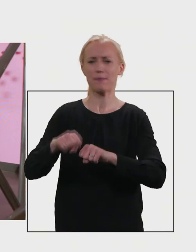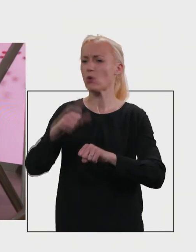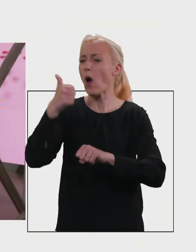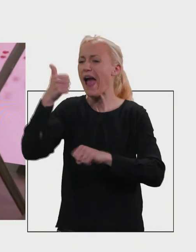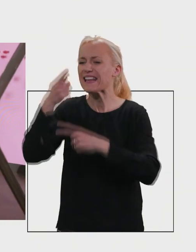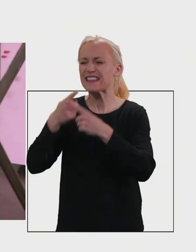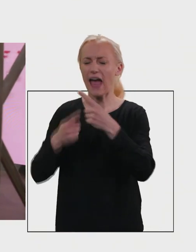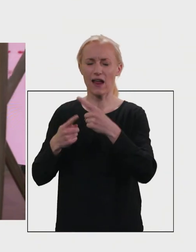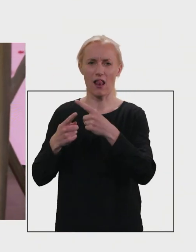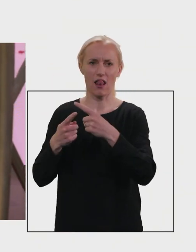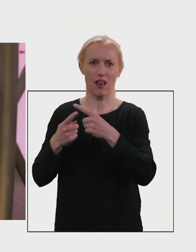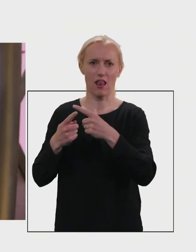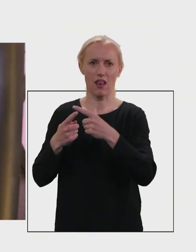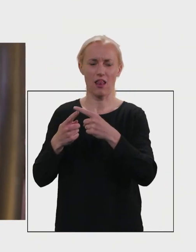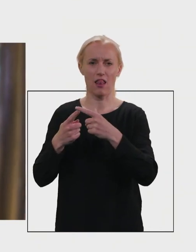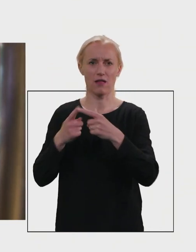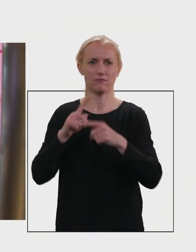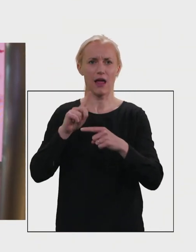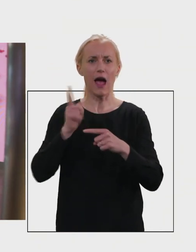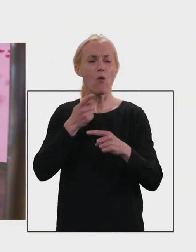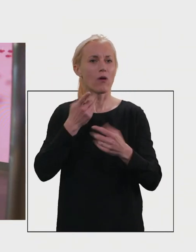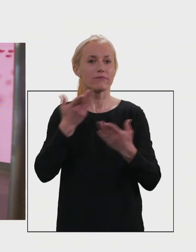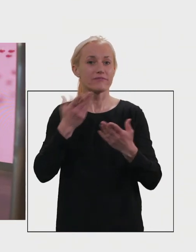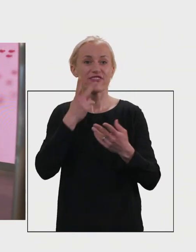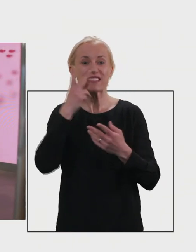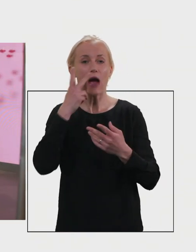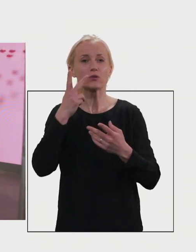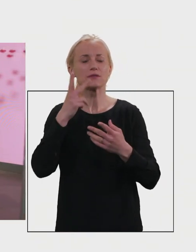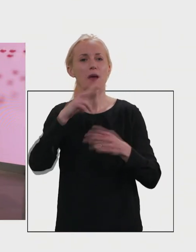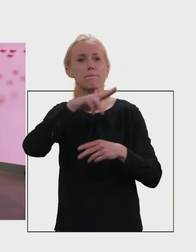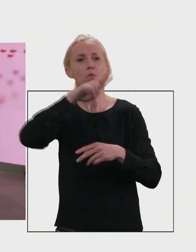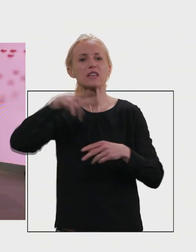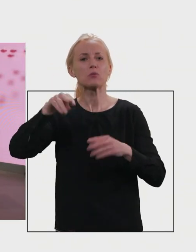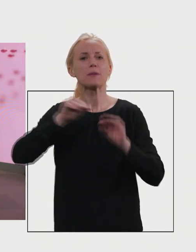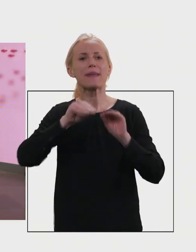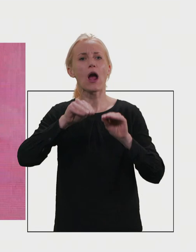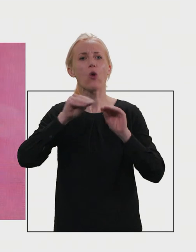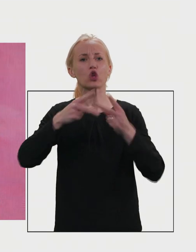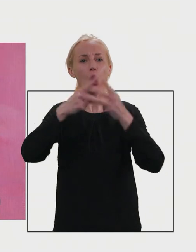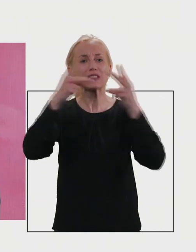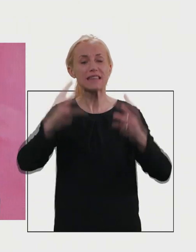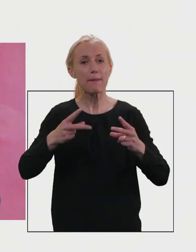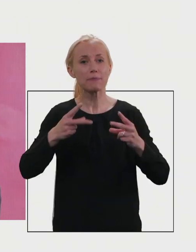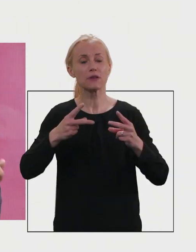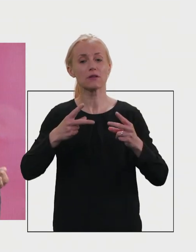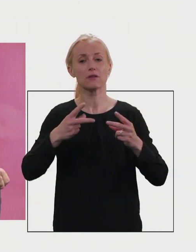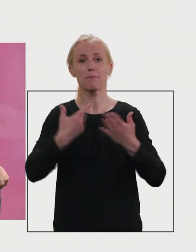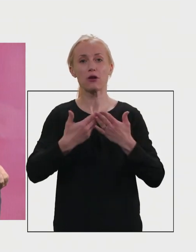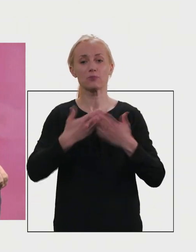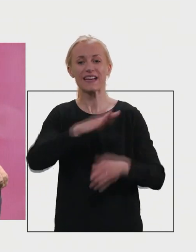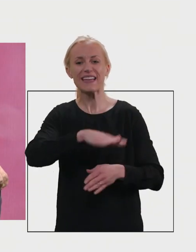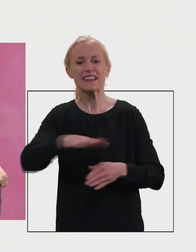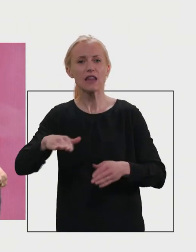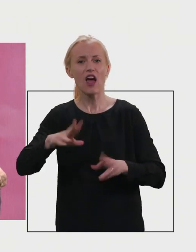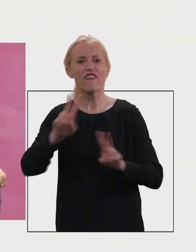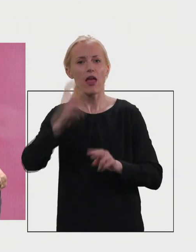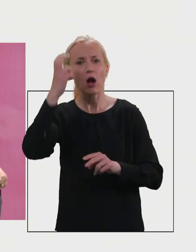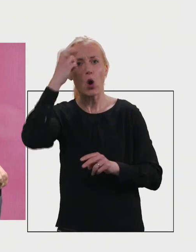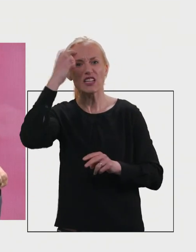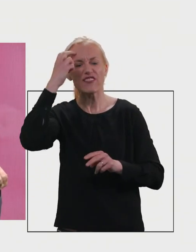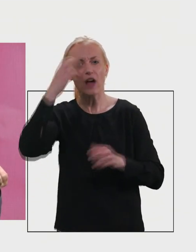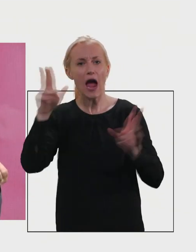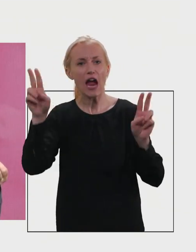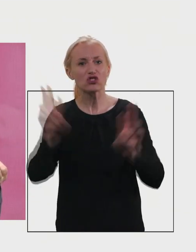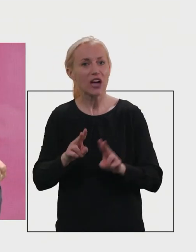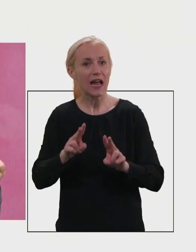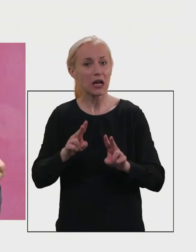Aspekt. Die Frage ist, sind denn unsere museumspädagogischen Konzepte beispielsweise so gestrickt, dass auch Kinder mit kognitiven Einschränkungen das erfahren können? Ist das